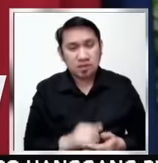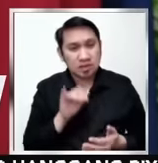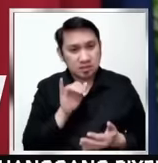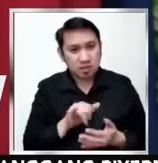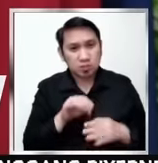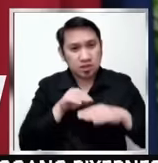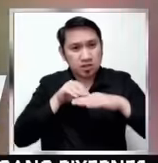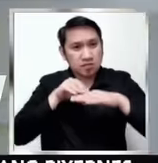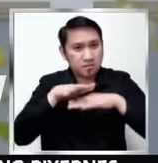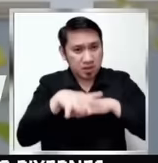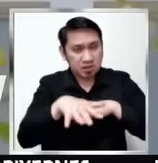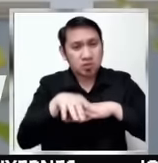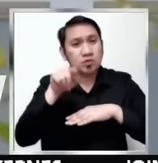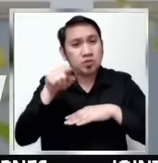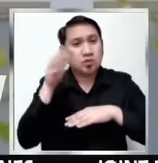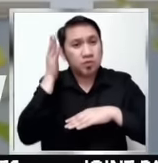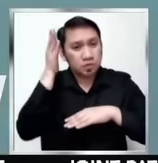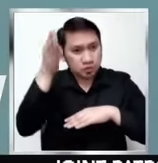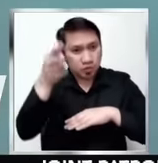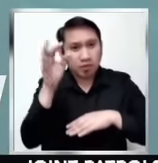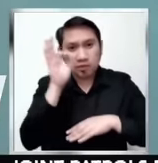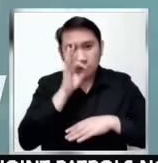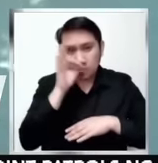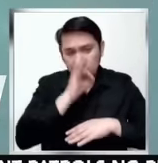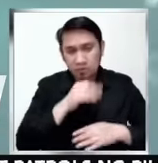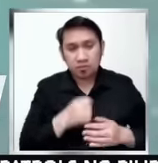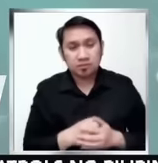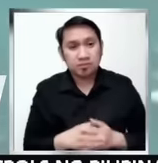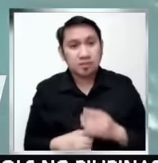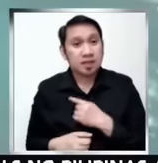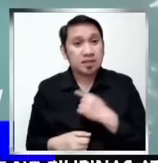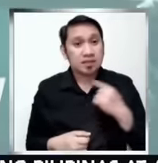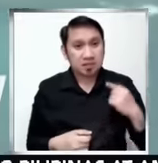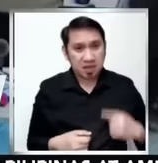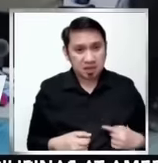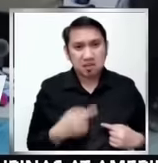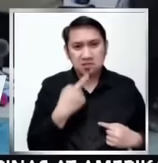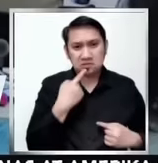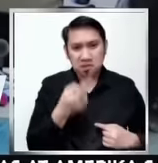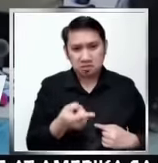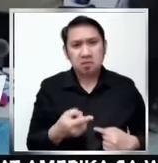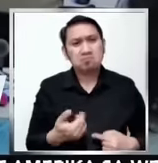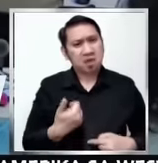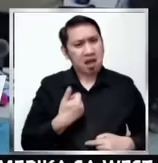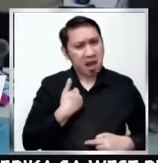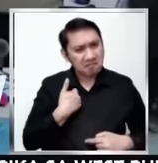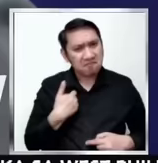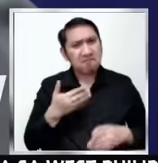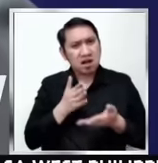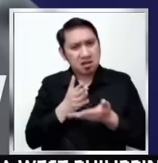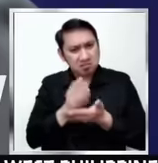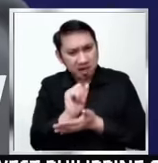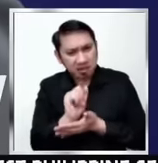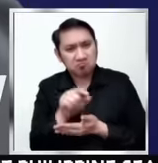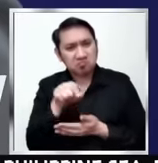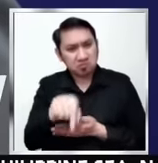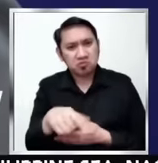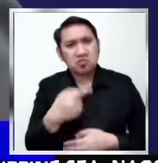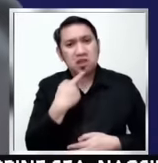of Filipinos. Nanindigan naman ang China sa karapatan na magtayo ng mga estruktura sa rehiyong inaangkin nila.